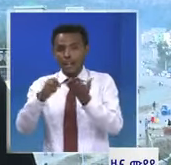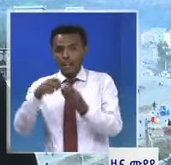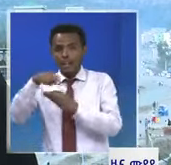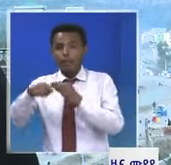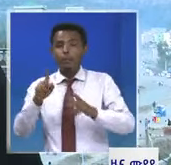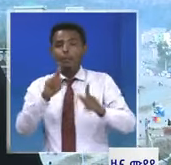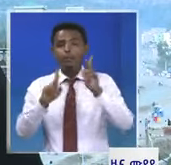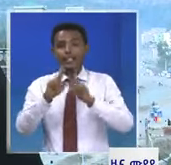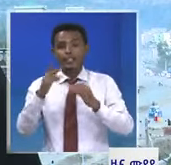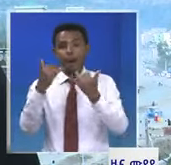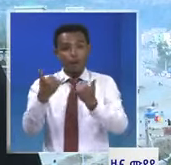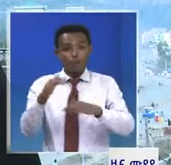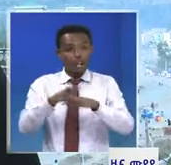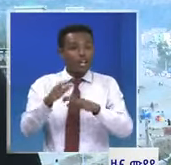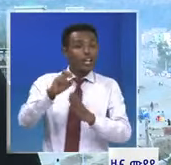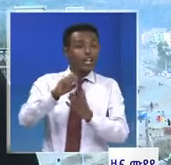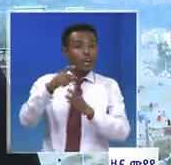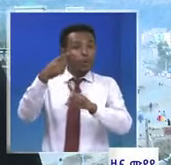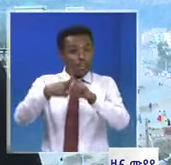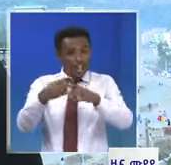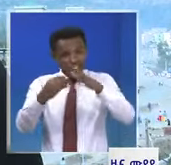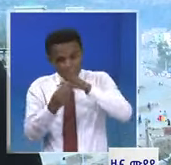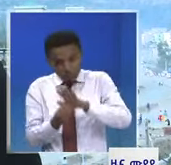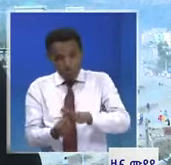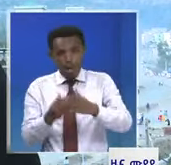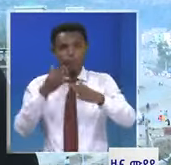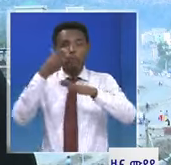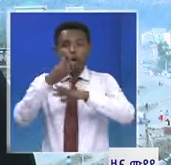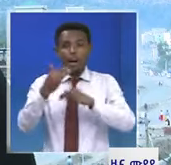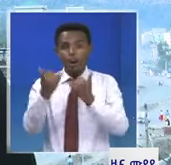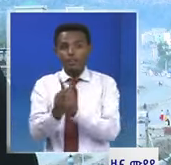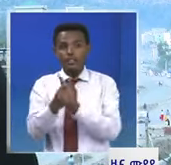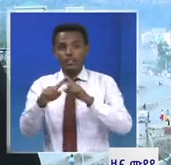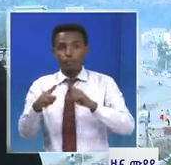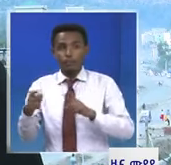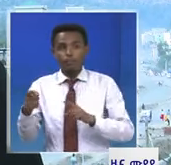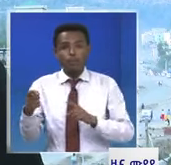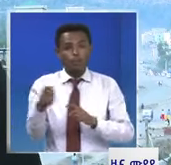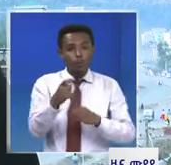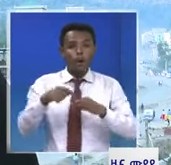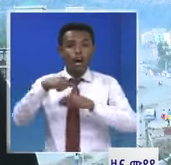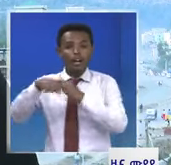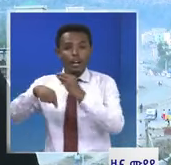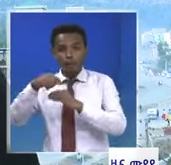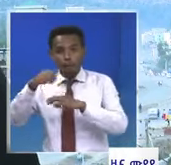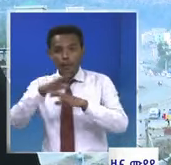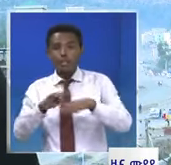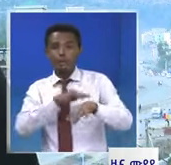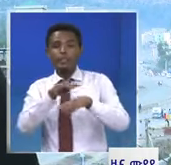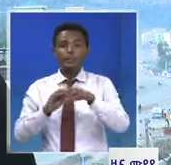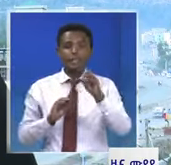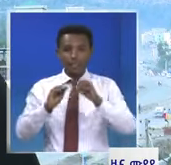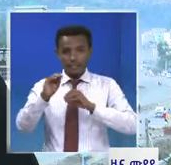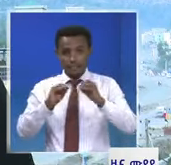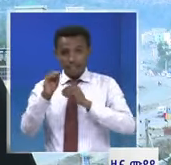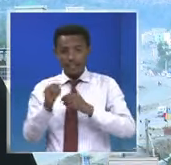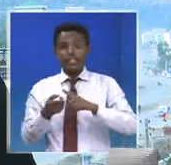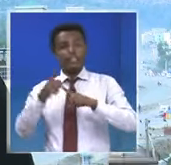ላይ እንግዲህ ከወራት ጭቆና በኋላ ወጥቶ አሁን ነጻ በመውጣቱ አካባቢው ወደ መደበኛ እንቅስቃሴው የተመለሰ